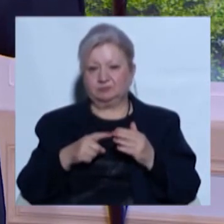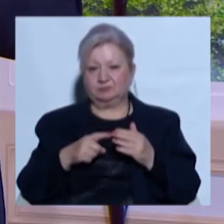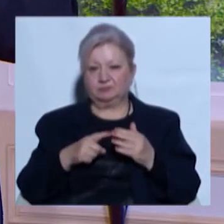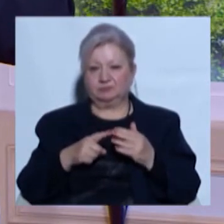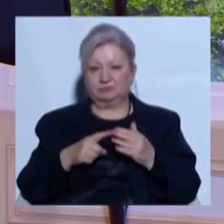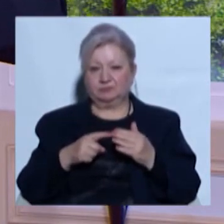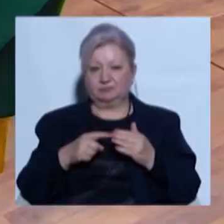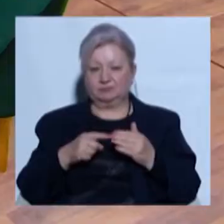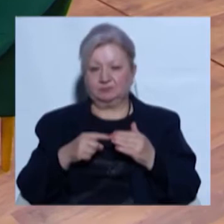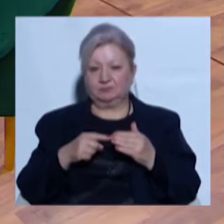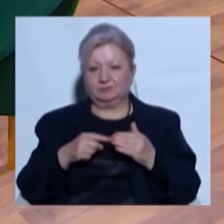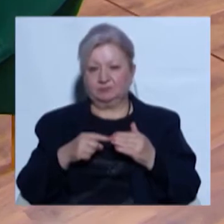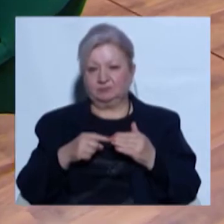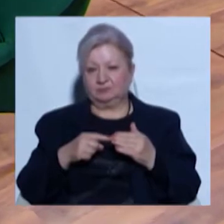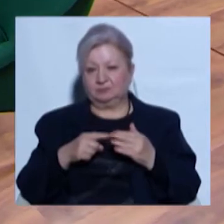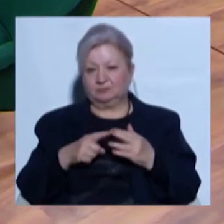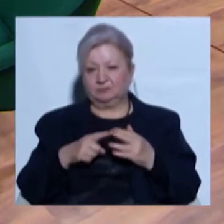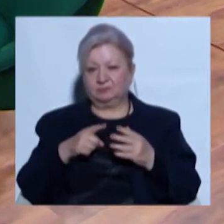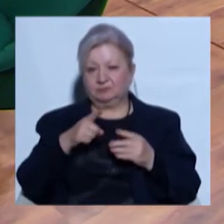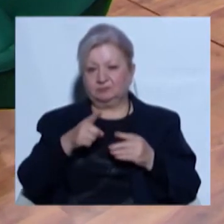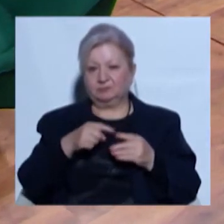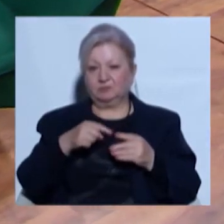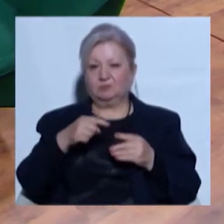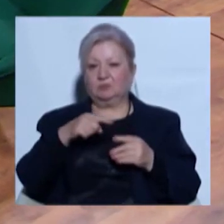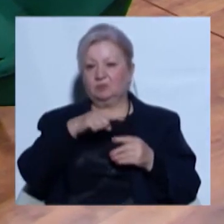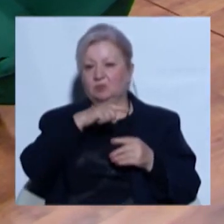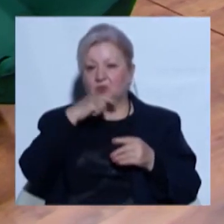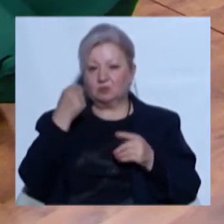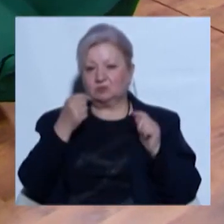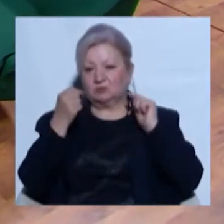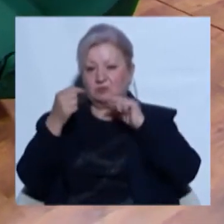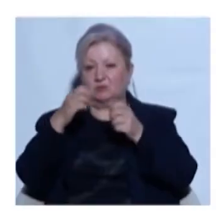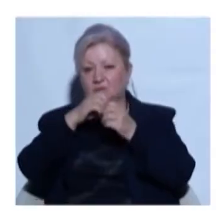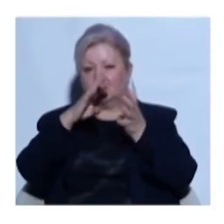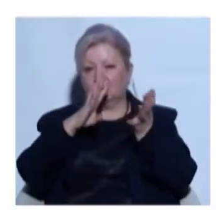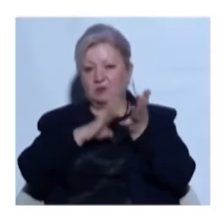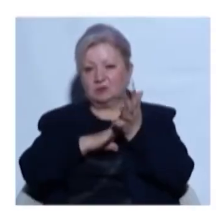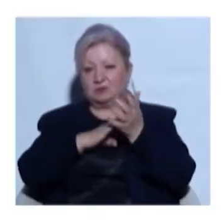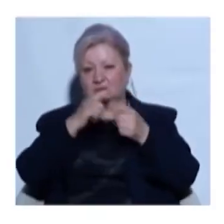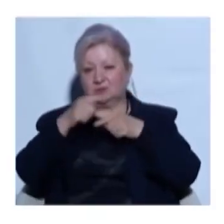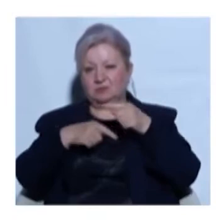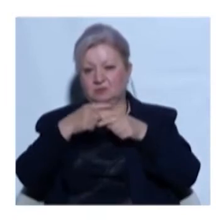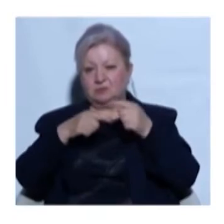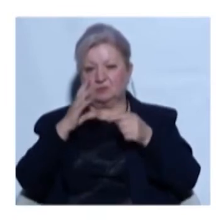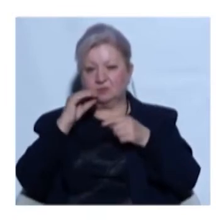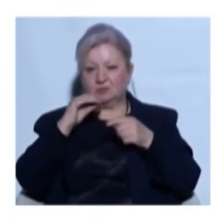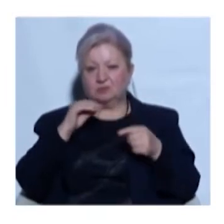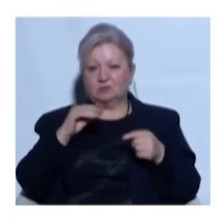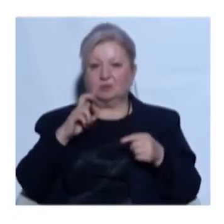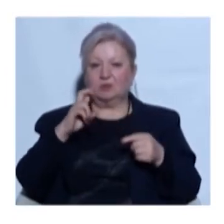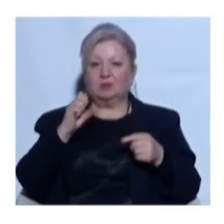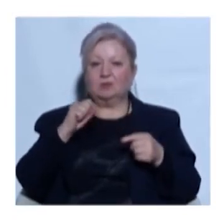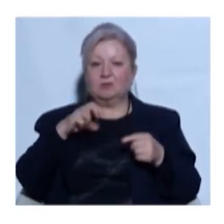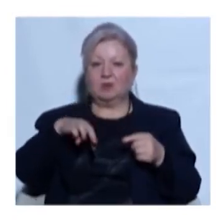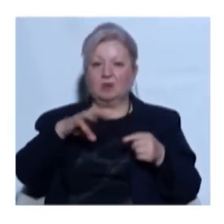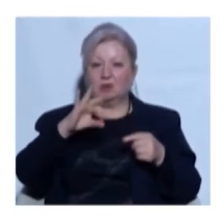თქმა წმინდა. Რუსეთის წინააღმდეგ მე-19 საუკუნეში მებრძოლნი ალექსანდრე ბატონიშვილი,